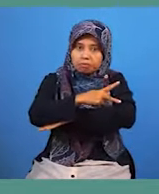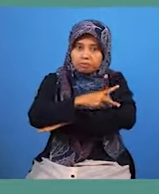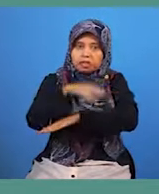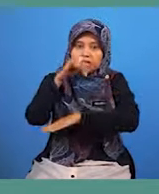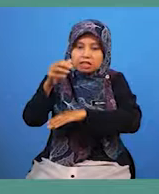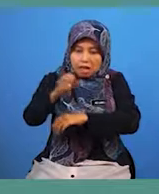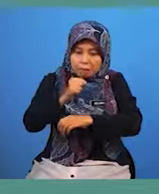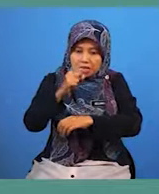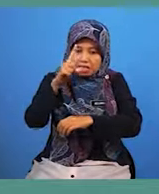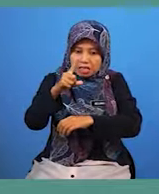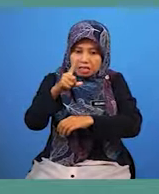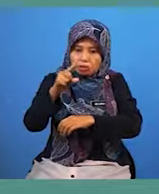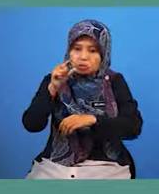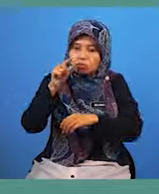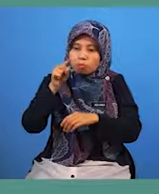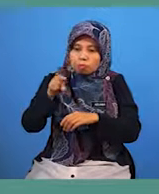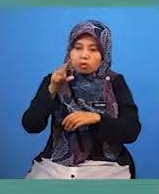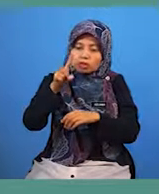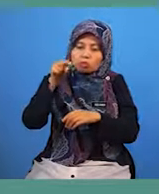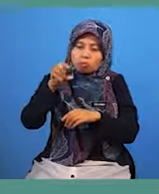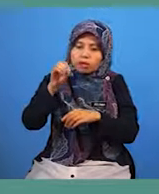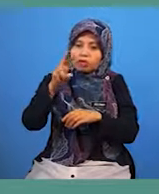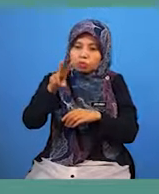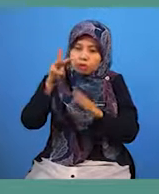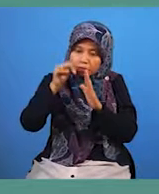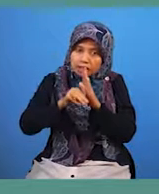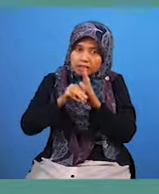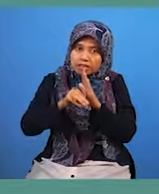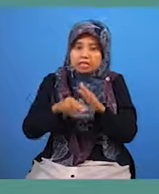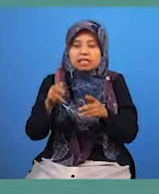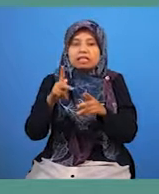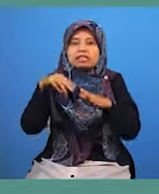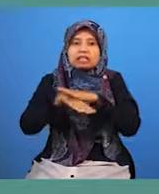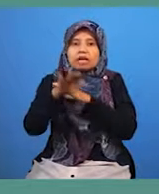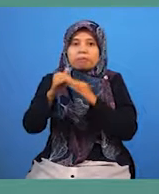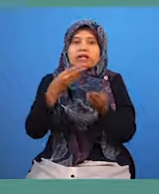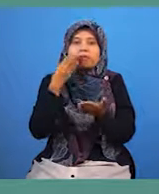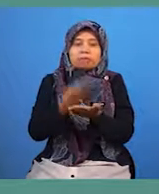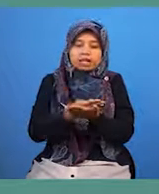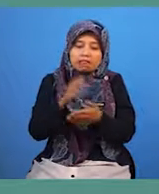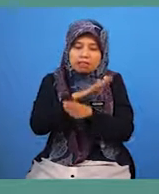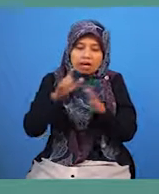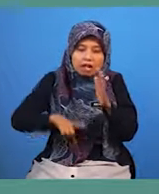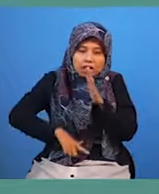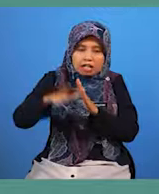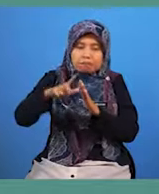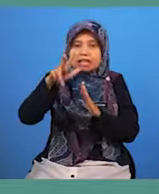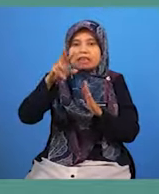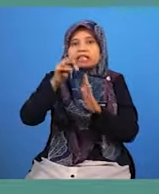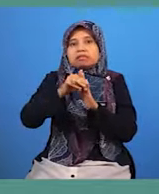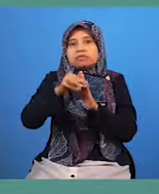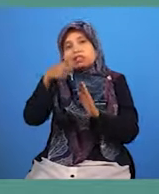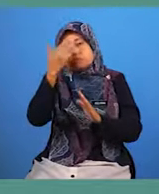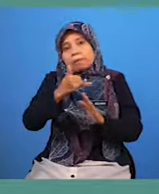diambil setiap 1.2 meter. Kedalaman yang baik adalah kedalaman yang tidak melebihi daripada 3 meter.